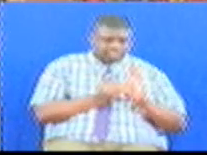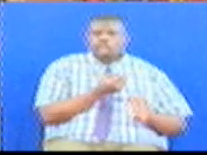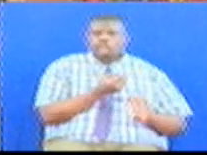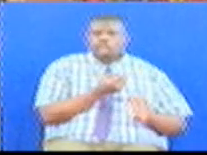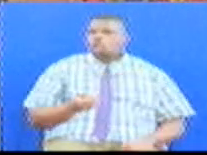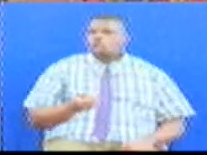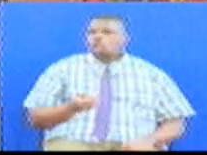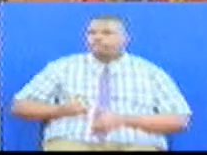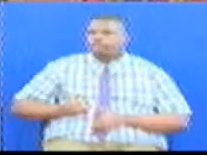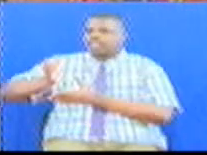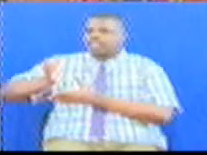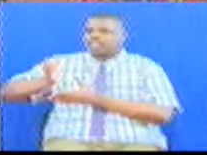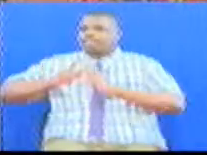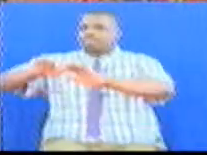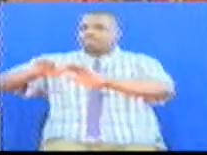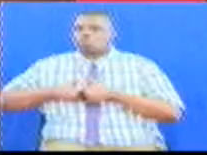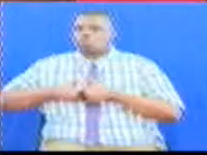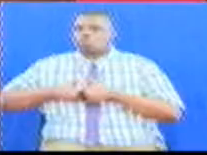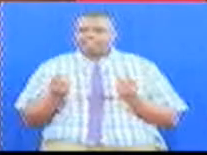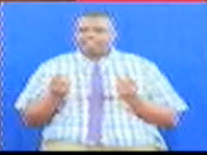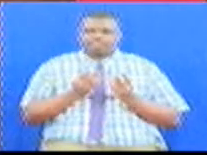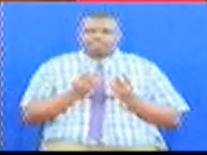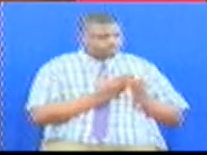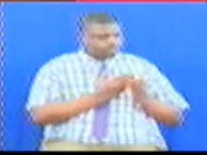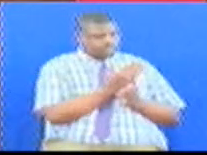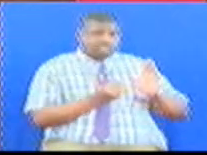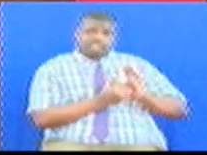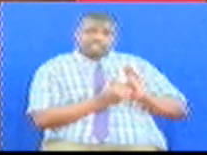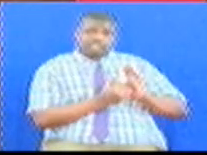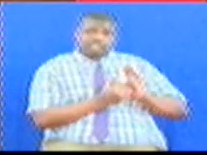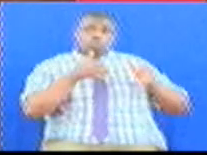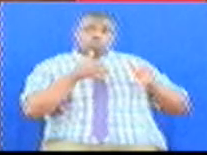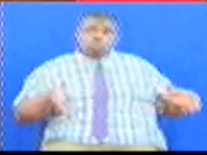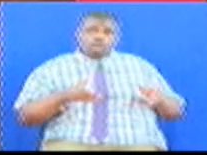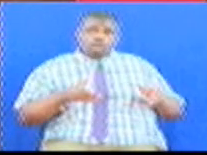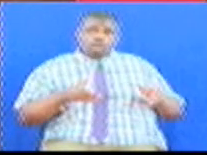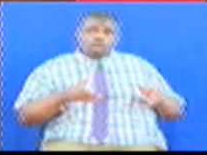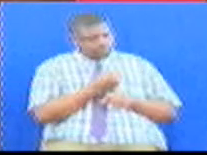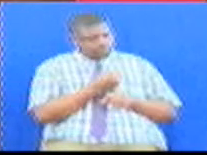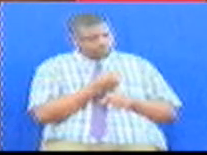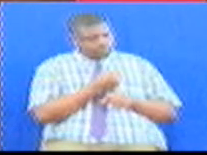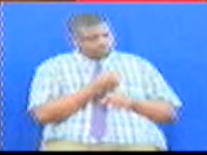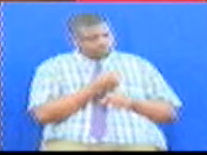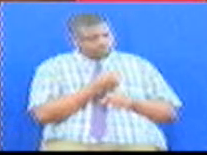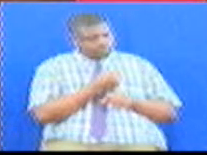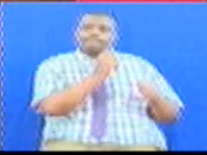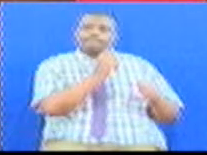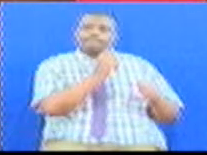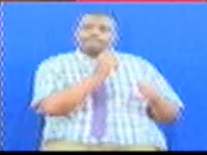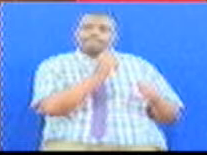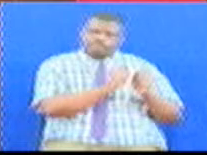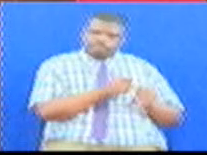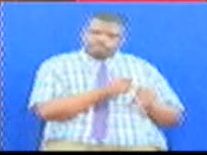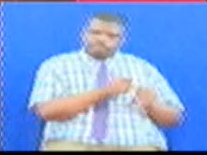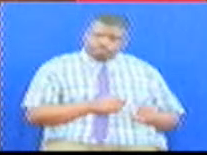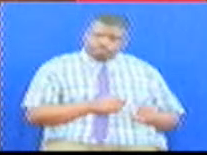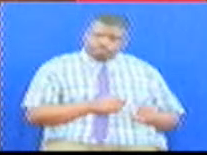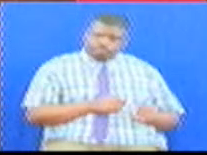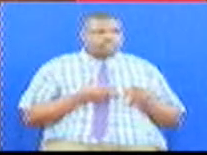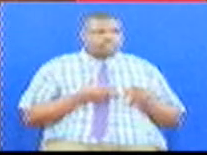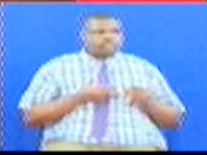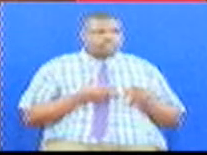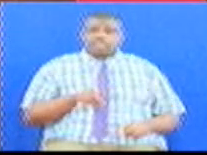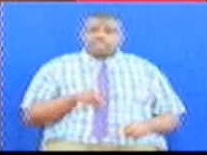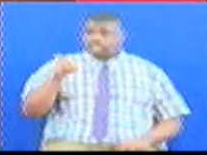hizi, na Bunge lako hili tukufu limekuwa likipitia sheria hizi ambazo ni kubwa, lakini pia na kufanya amendment. Sasa hii revision ambayo inaenda kufanywa na Chief